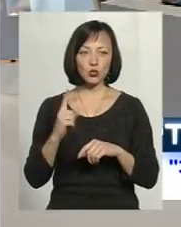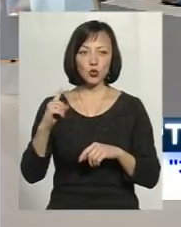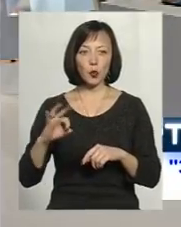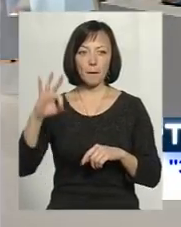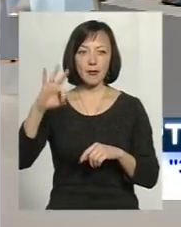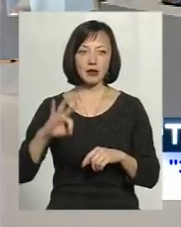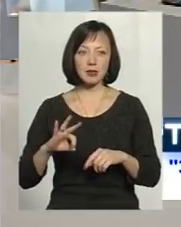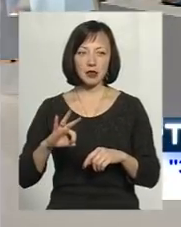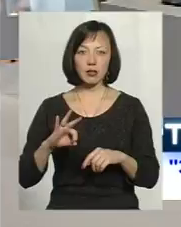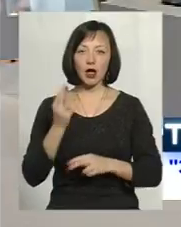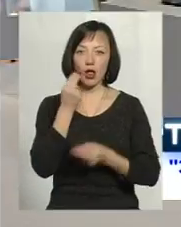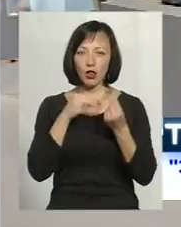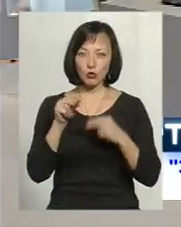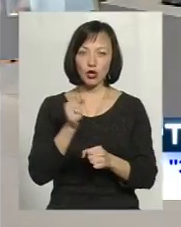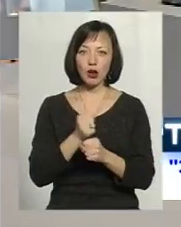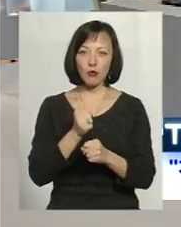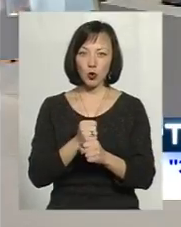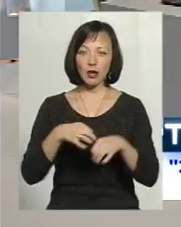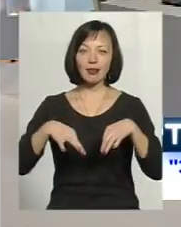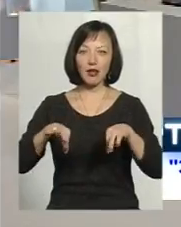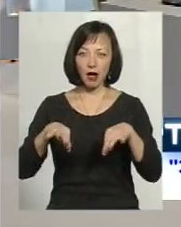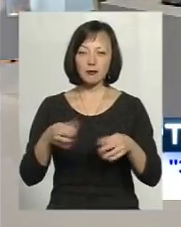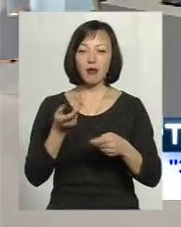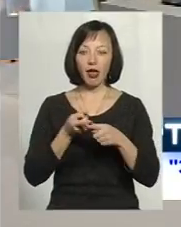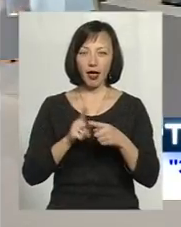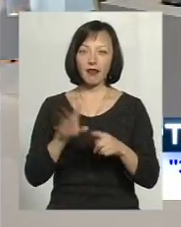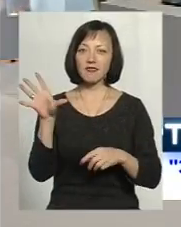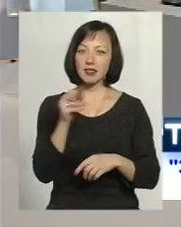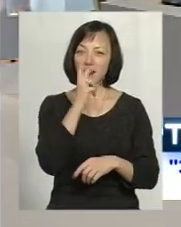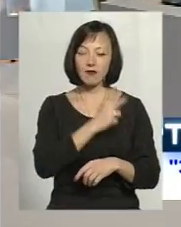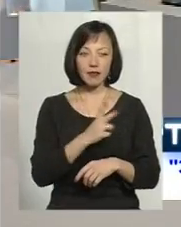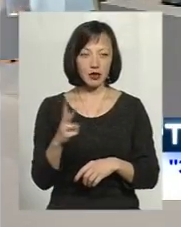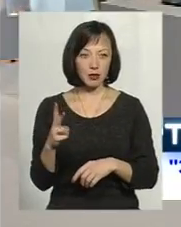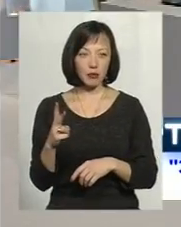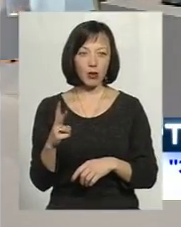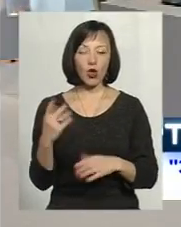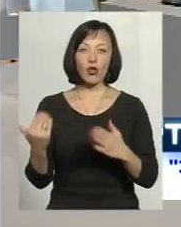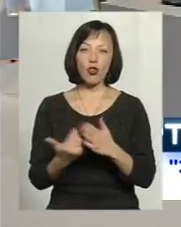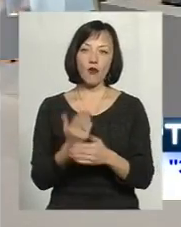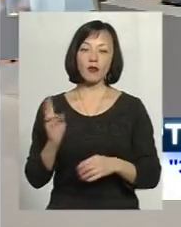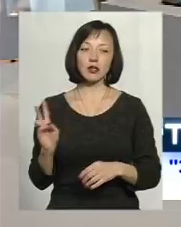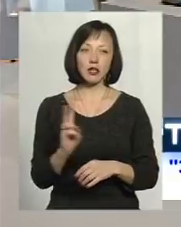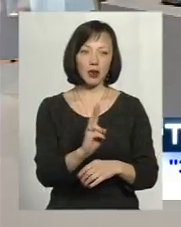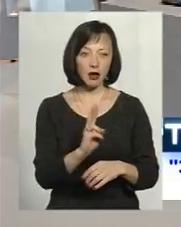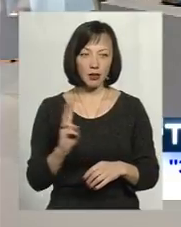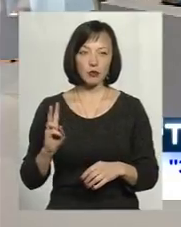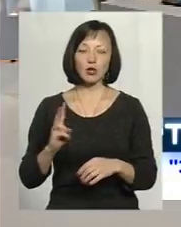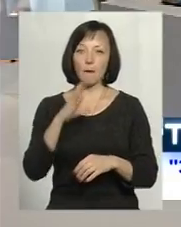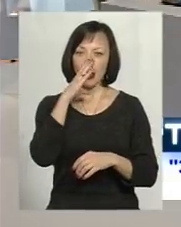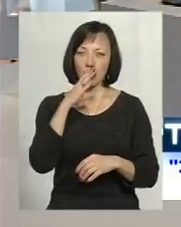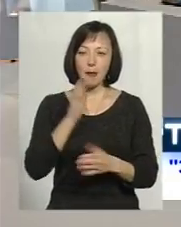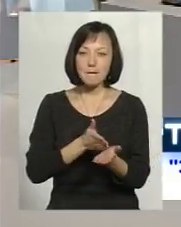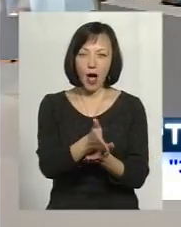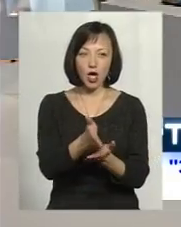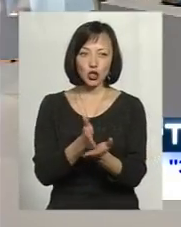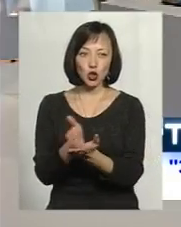100% гораздо лучше работает транспорт, это мы видим все. Новые троллейбусы и маршруты,